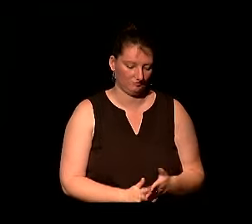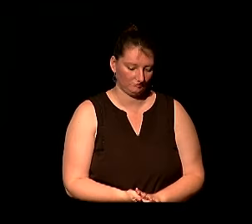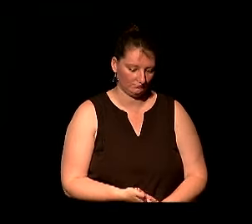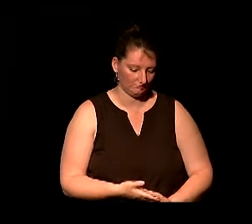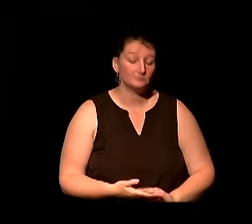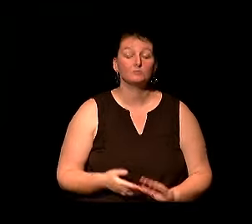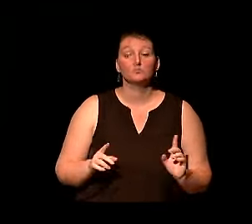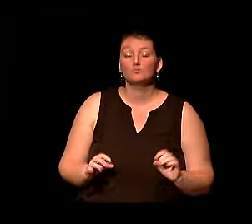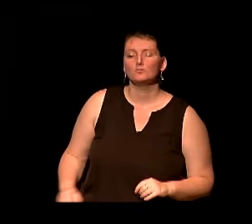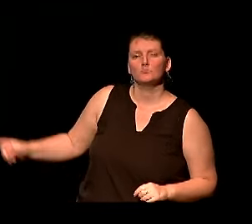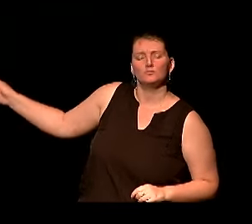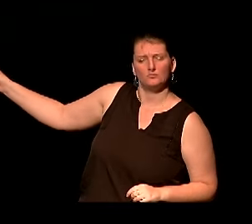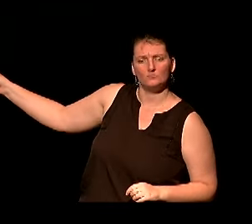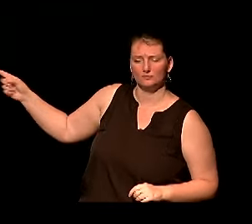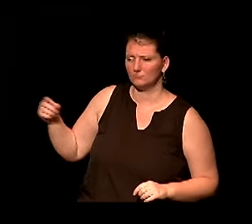Donc là,